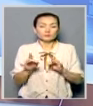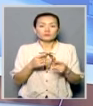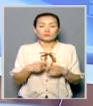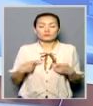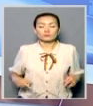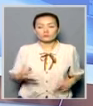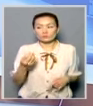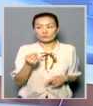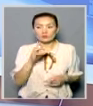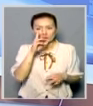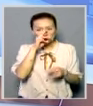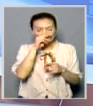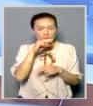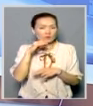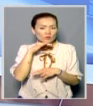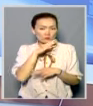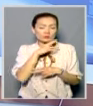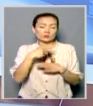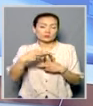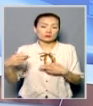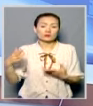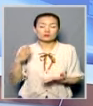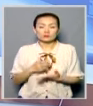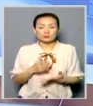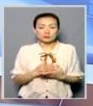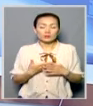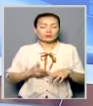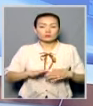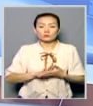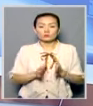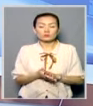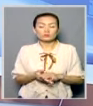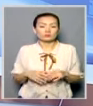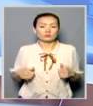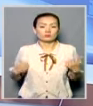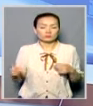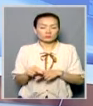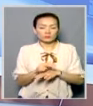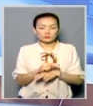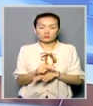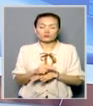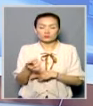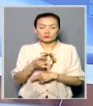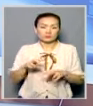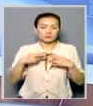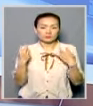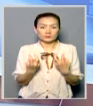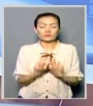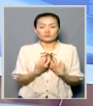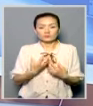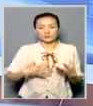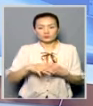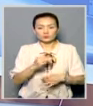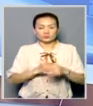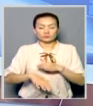маңдайшалардан бөлек әріп қателері кететін билбордтар тағы бар. Осы олқылықтардың орнын толтыру үшін жауаптылар өңірдегі жарнама